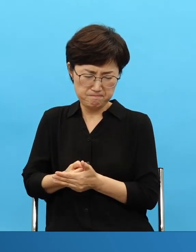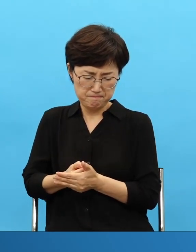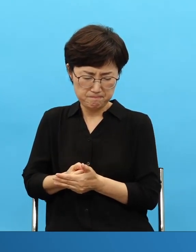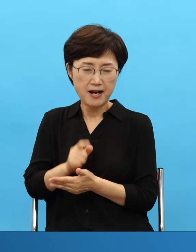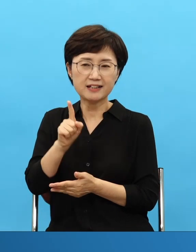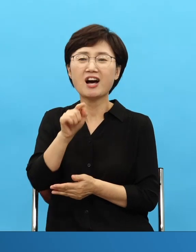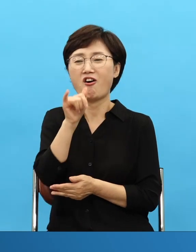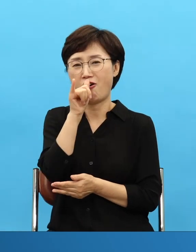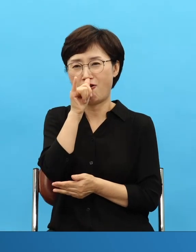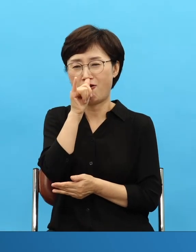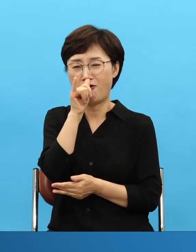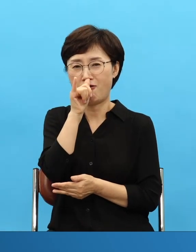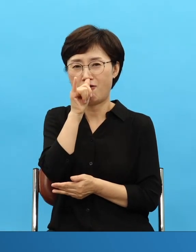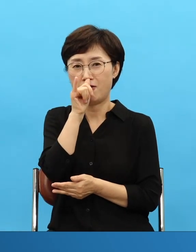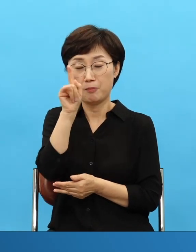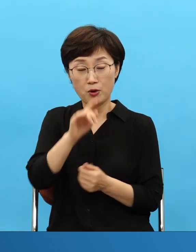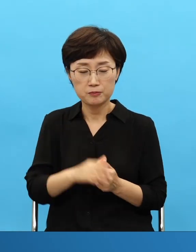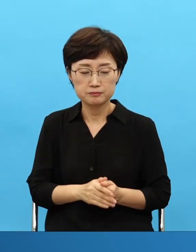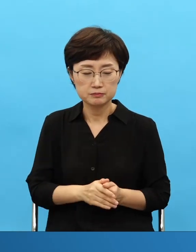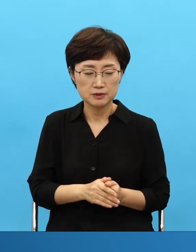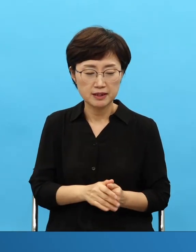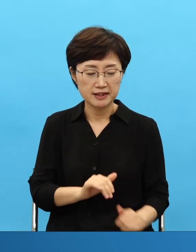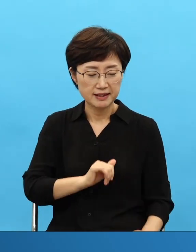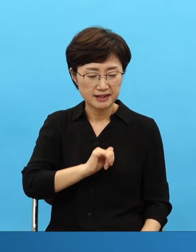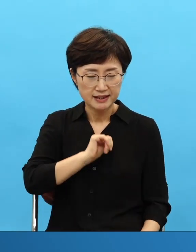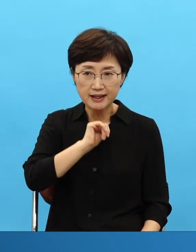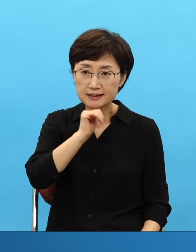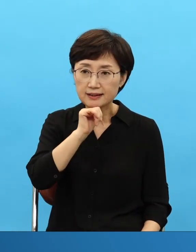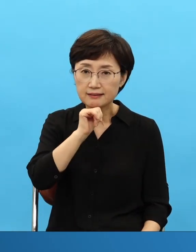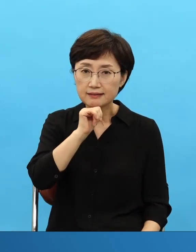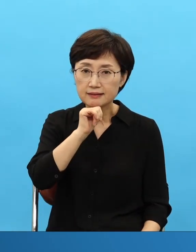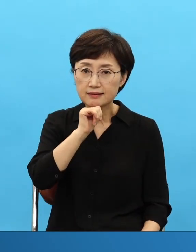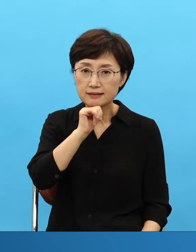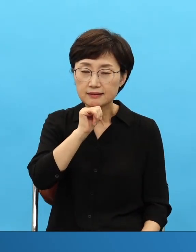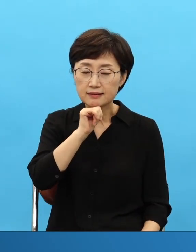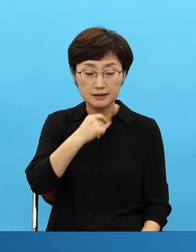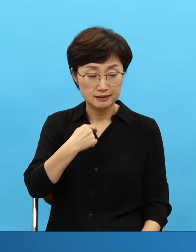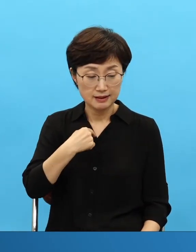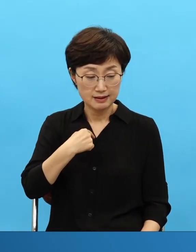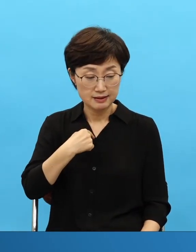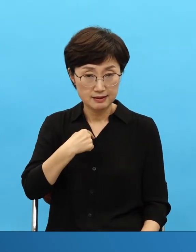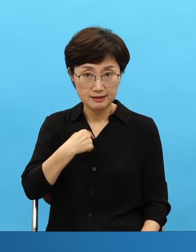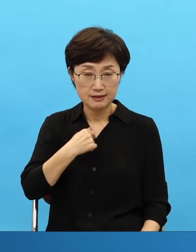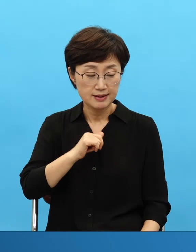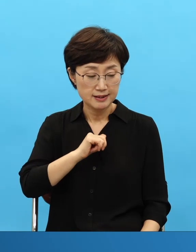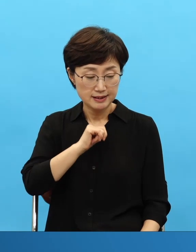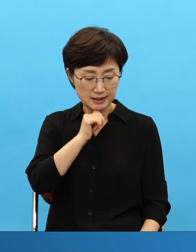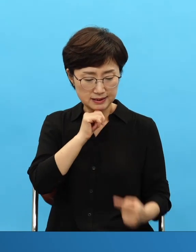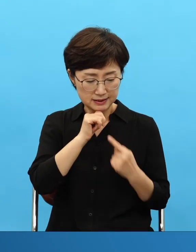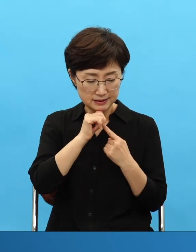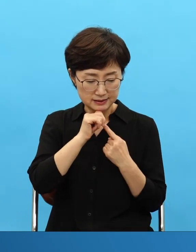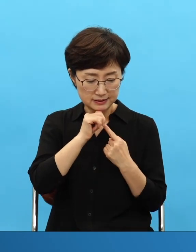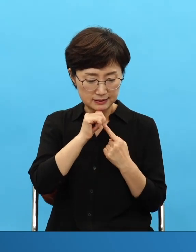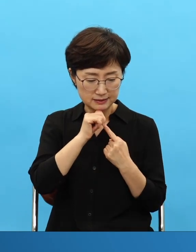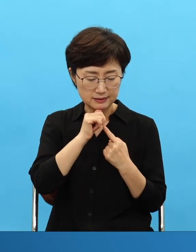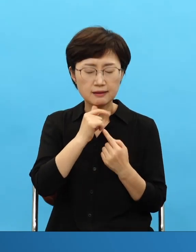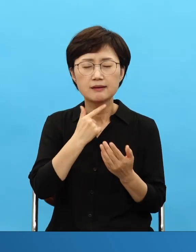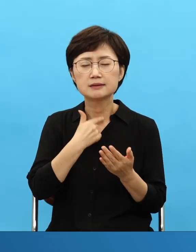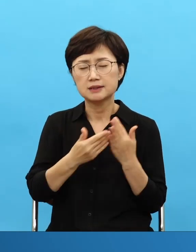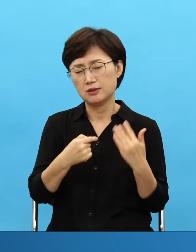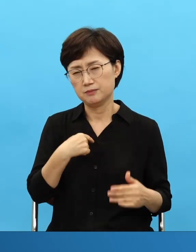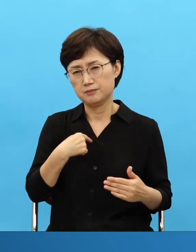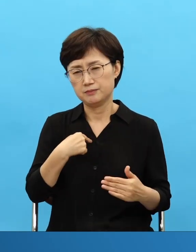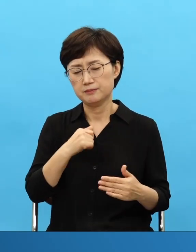young. 가난. Poverty. 저는 자세히 봤거든요. 가난. I saw it